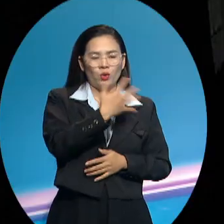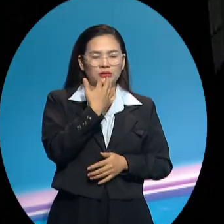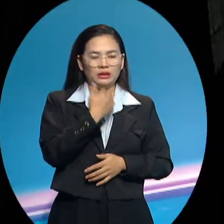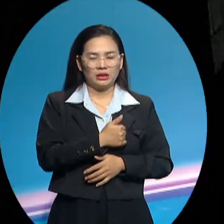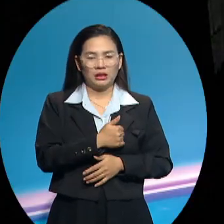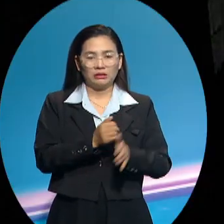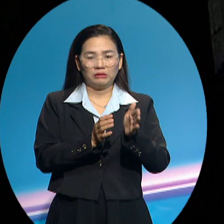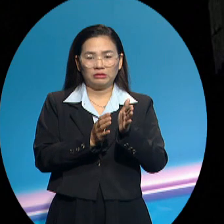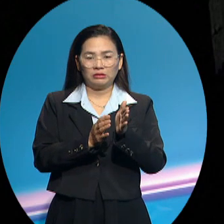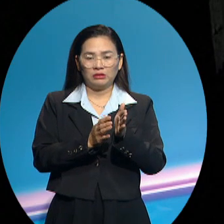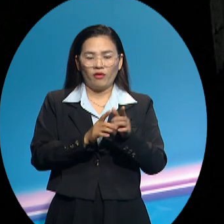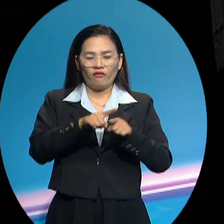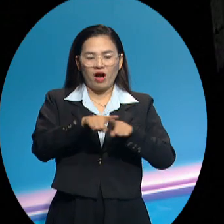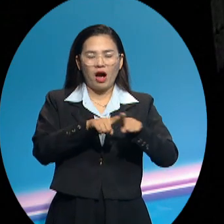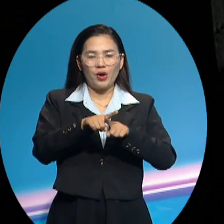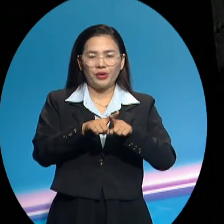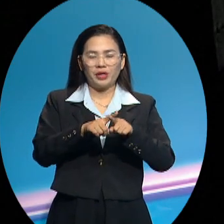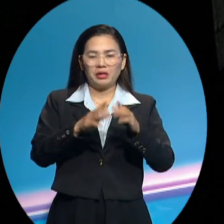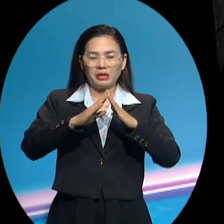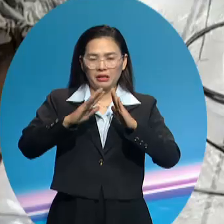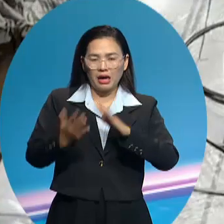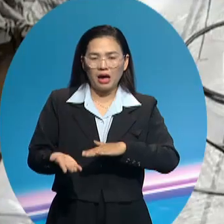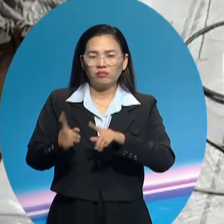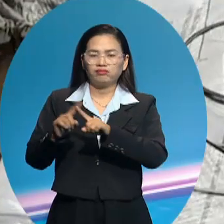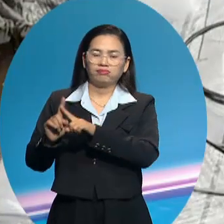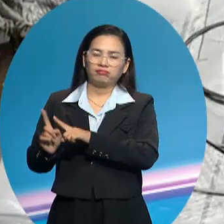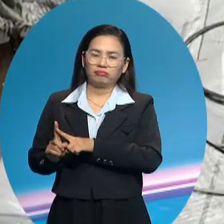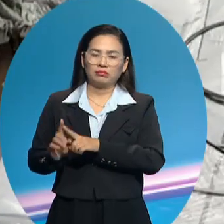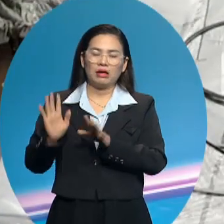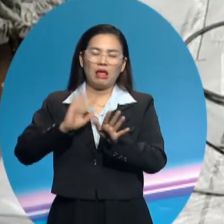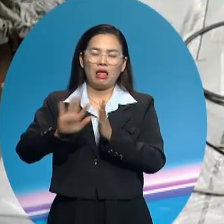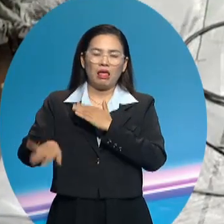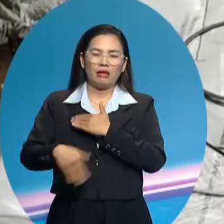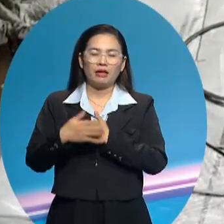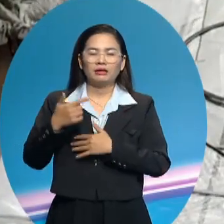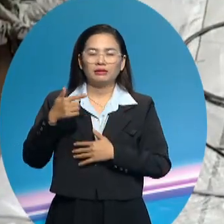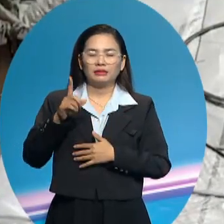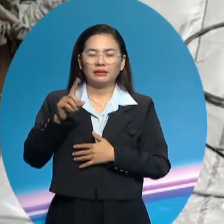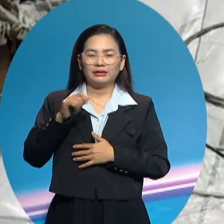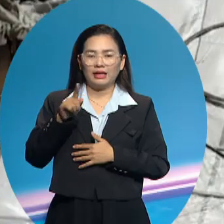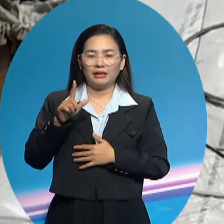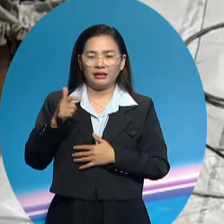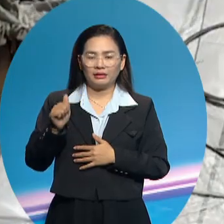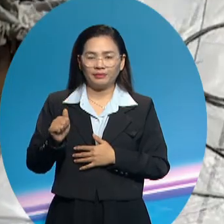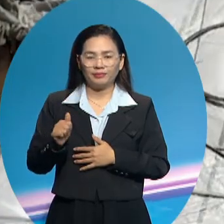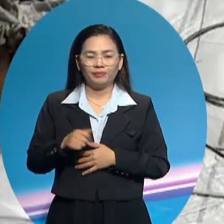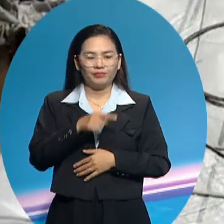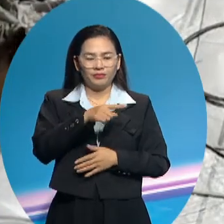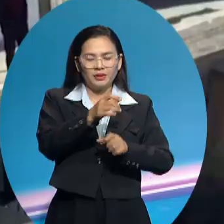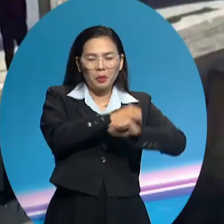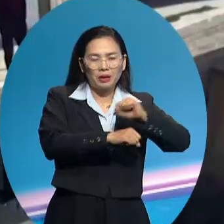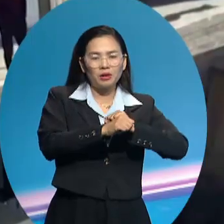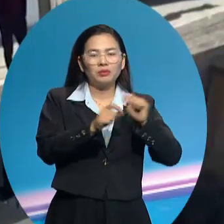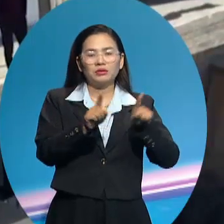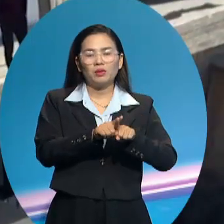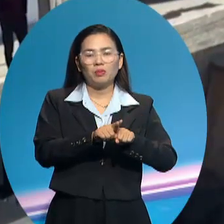đã được tiến hành với việc phá hủy cơ sở hạ Tần của cơ quan này trên khắp giải gaza unrwa đang phải hoạt động trong tình